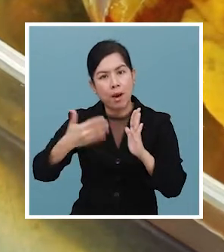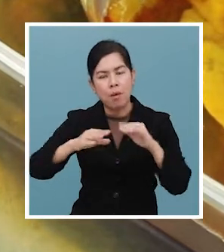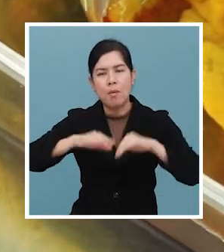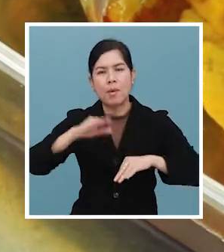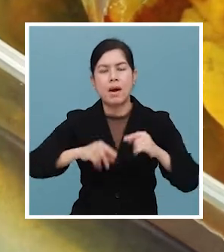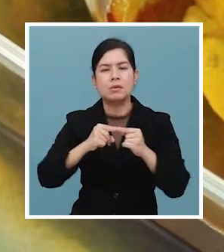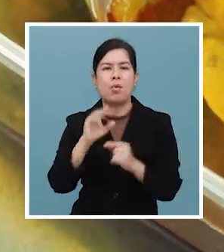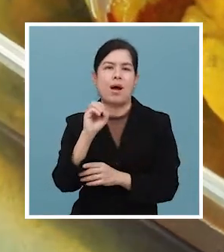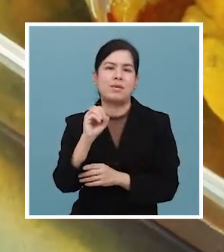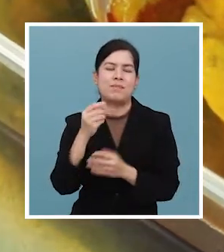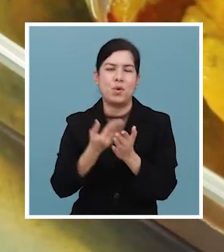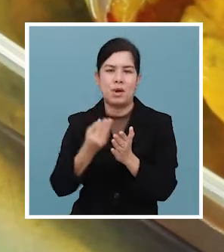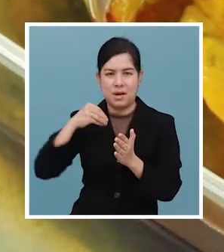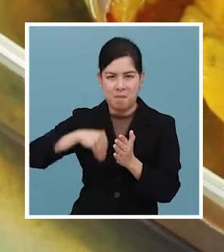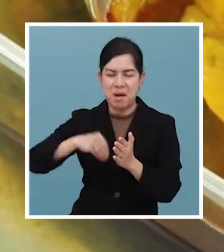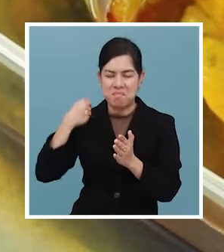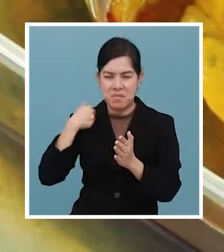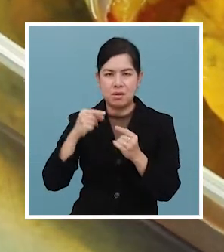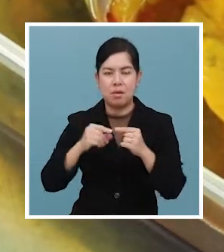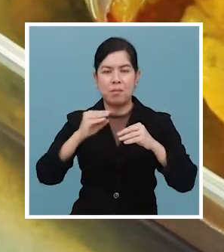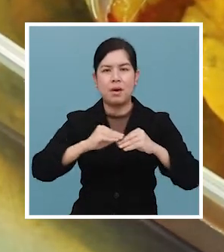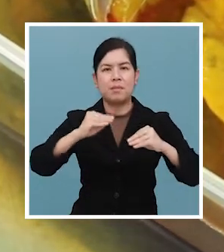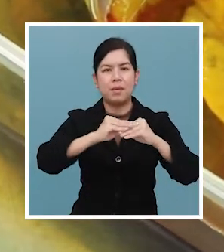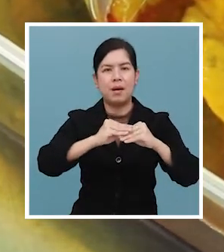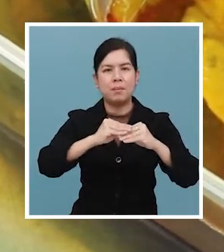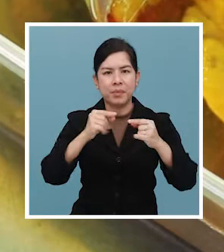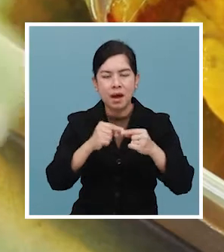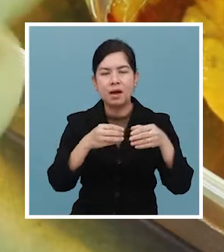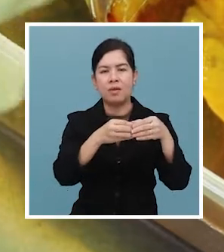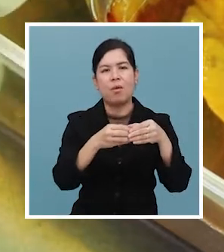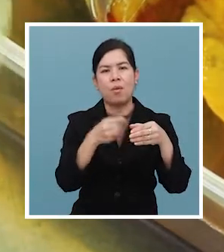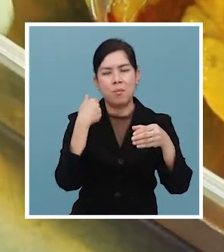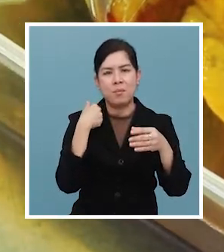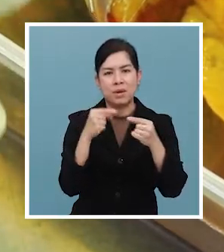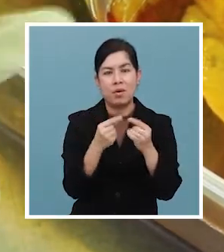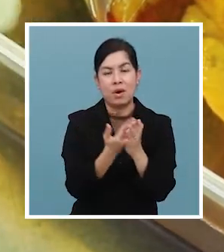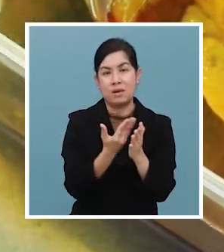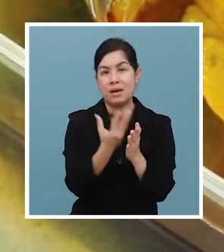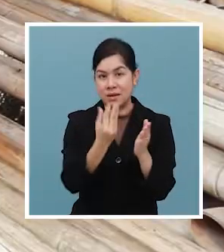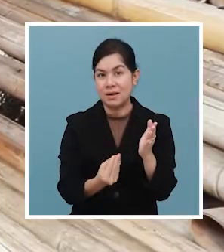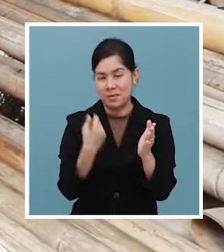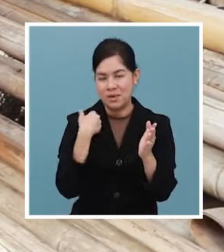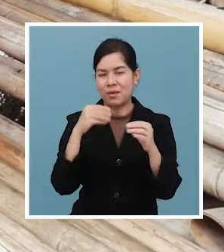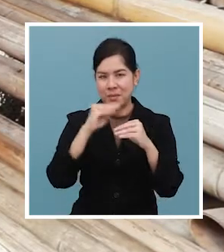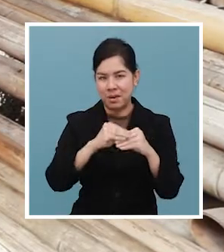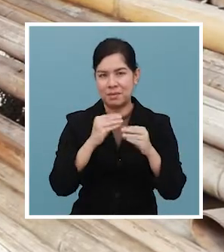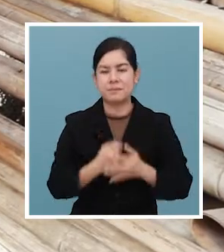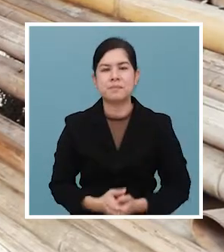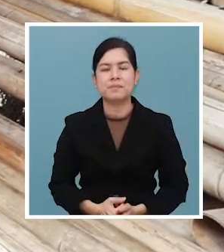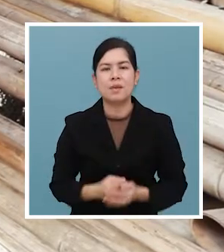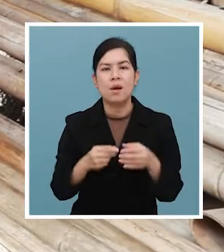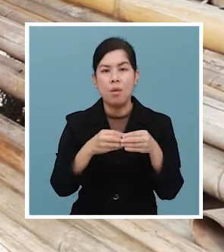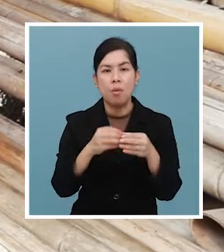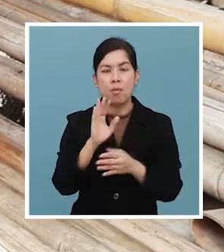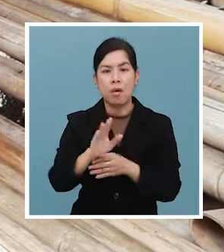50บาทใส่เนี่ยกับค่ะอย่าเพิ่มมูลค่าก็ทำให้กลุ่มอยู่ได้อีก 50บาทอ่ะค่ะก็ยังชุมชนในหมู่บ้าน